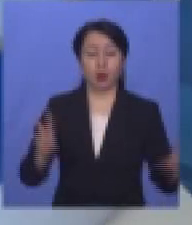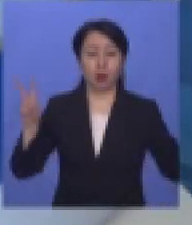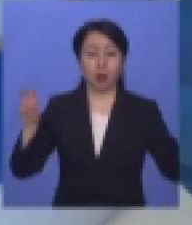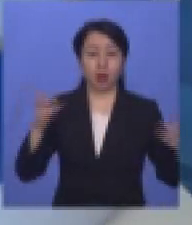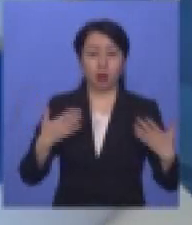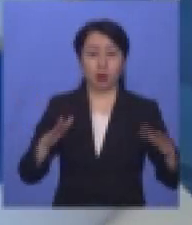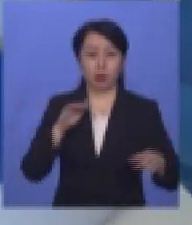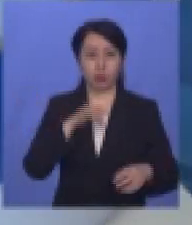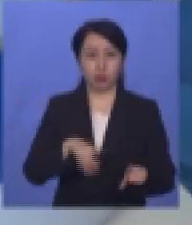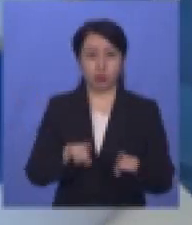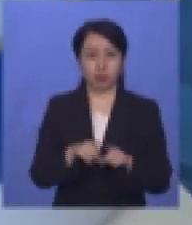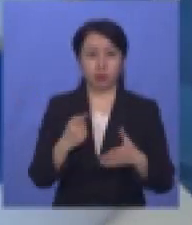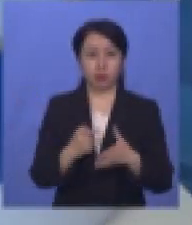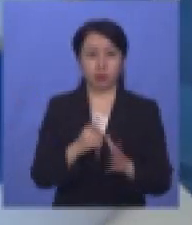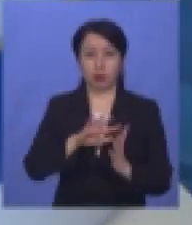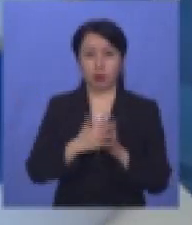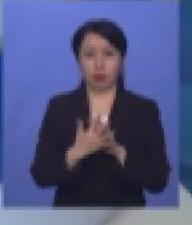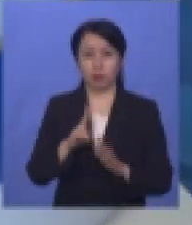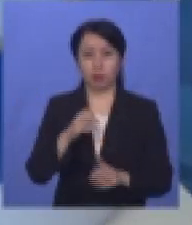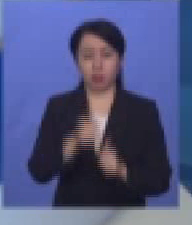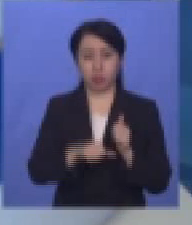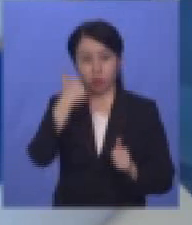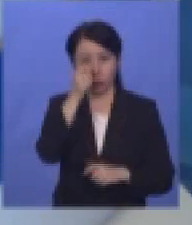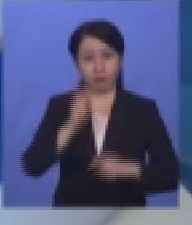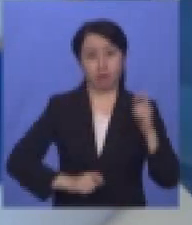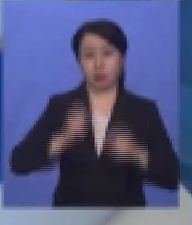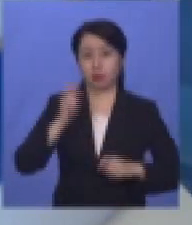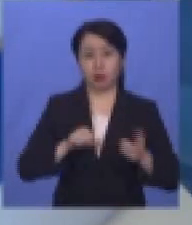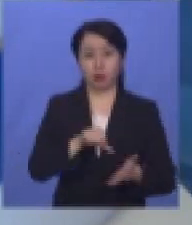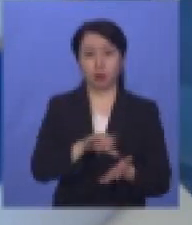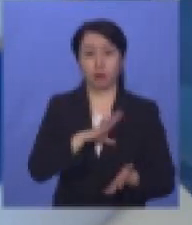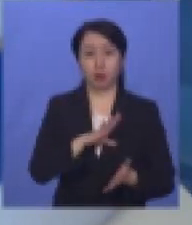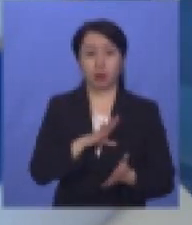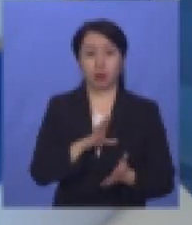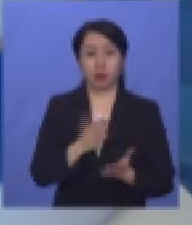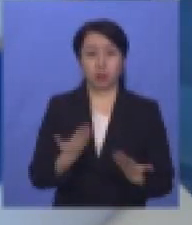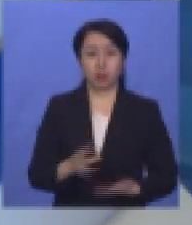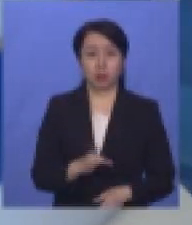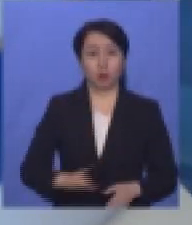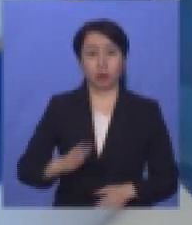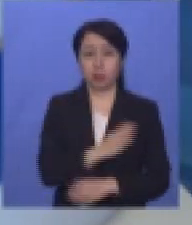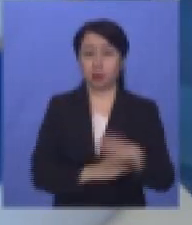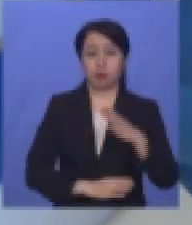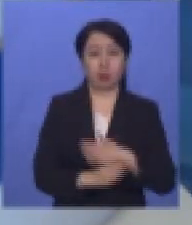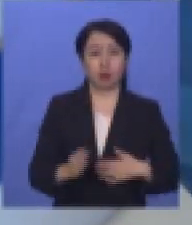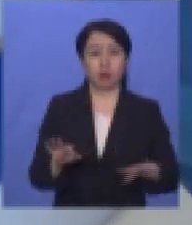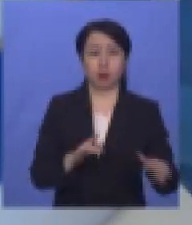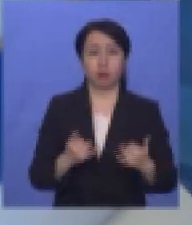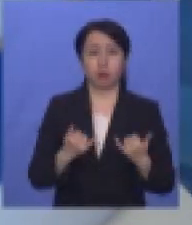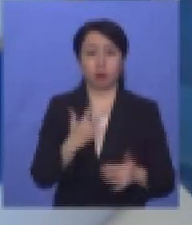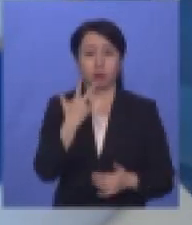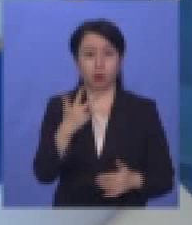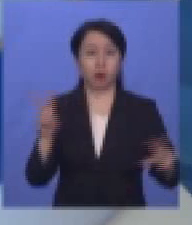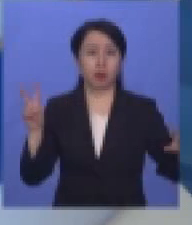Крылья души. Под таким названием в селе Бесколь прошел ежегодный фестиваль. Участие приняли жители района с инвалидностью. Мероприятие прошло в